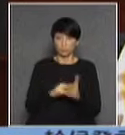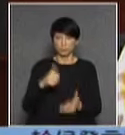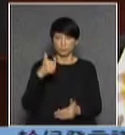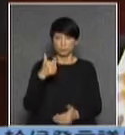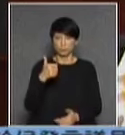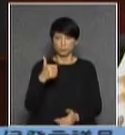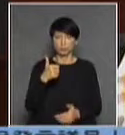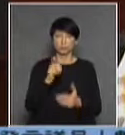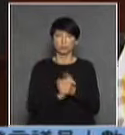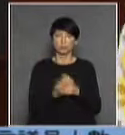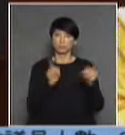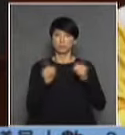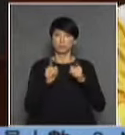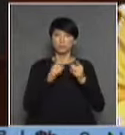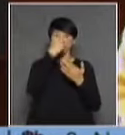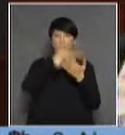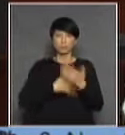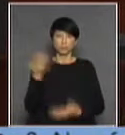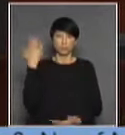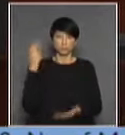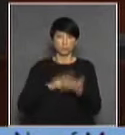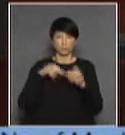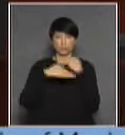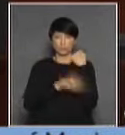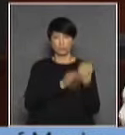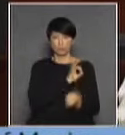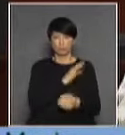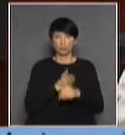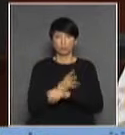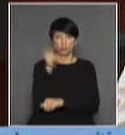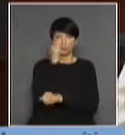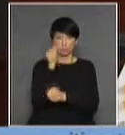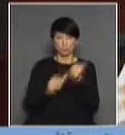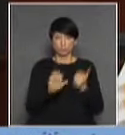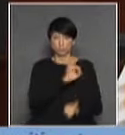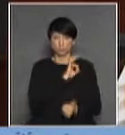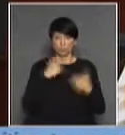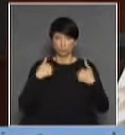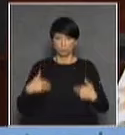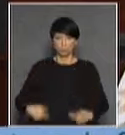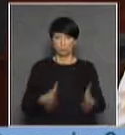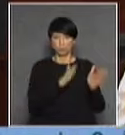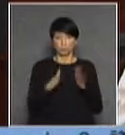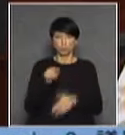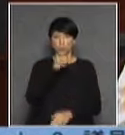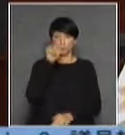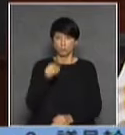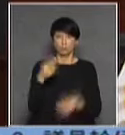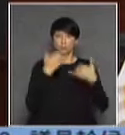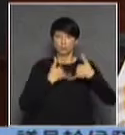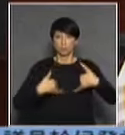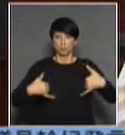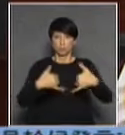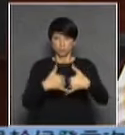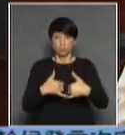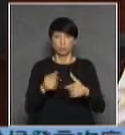咪，咁當年我做呢一個立法會社福委員會主席嘅時候呢，都曾經處理過呢個問題，開過唔少聽呢個嘅公